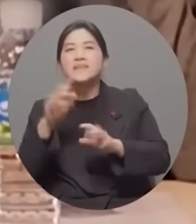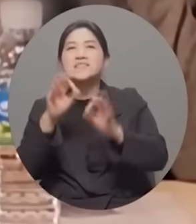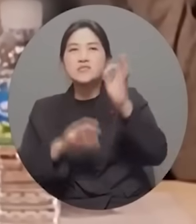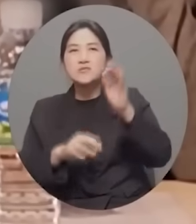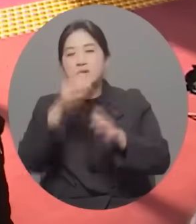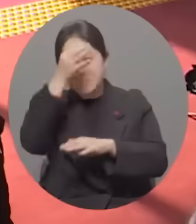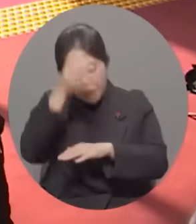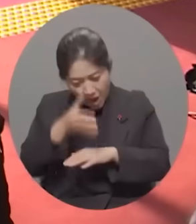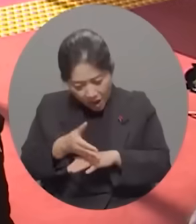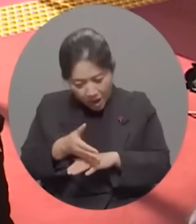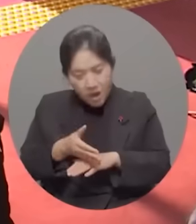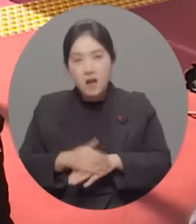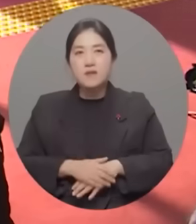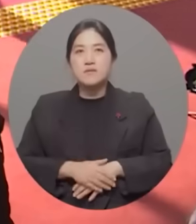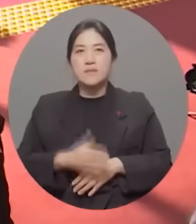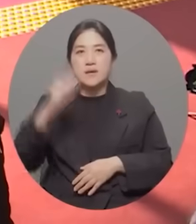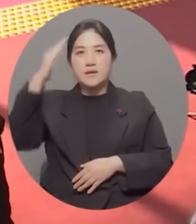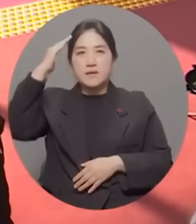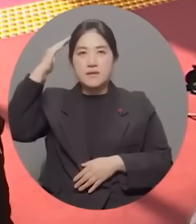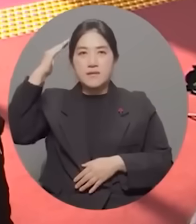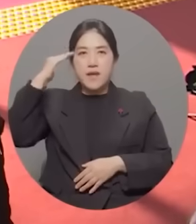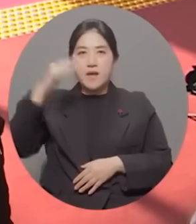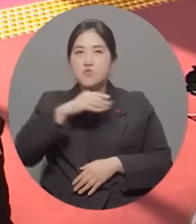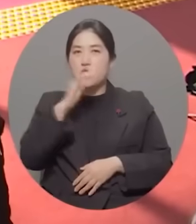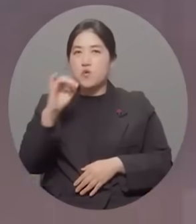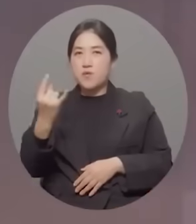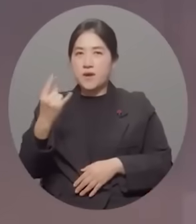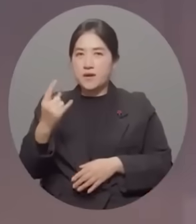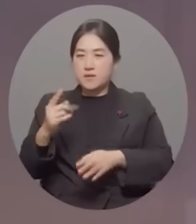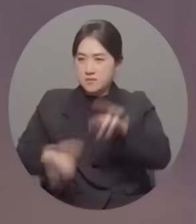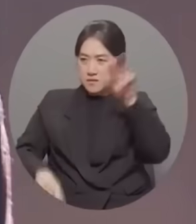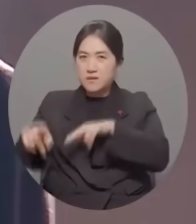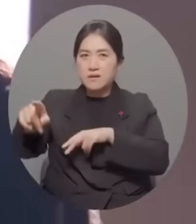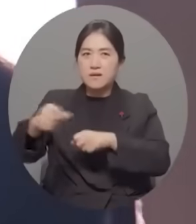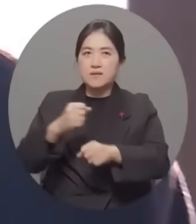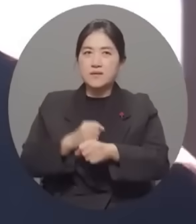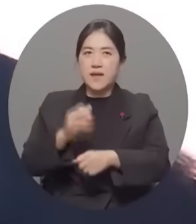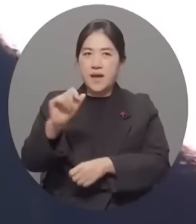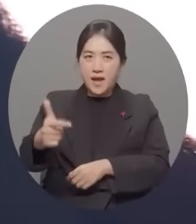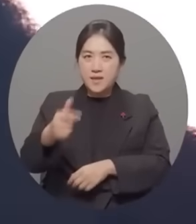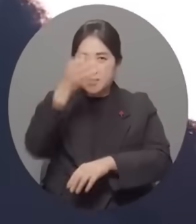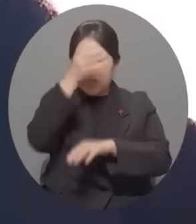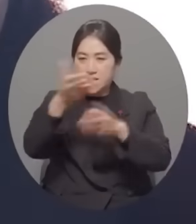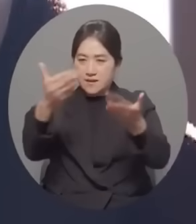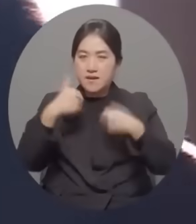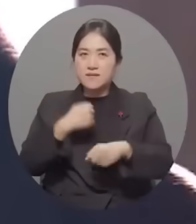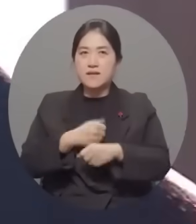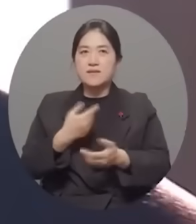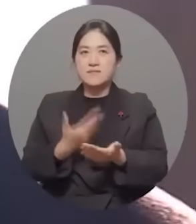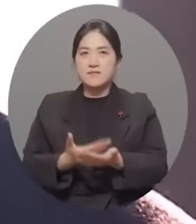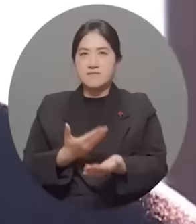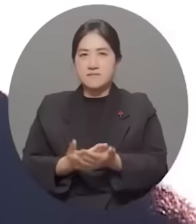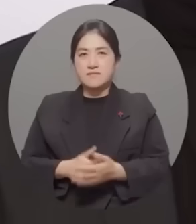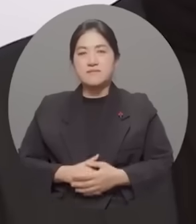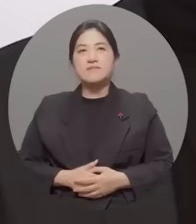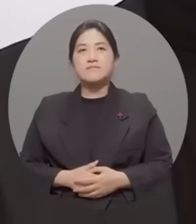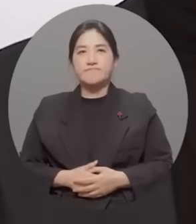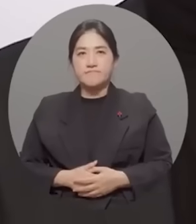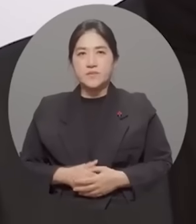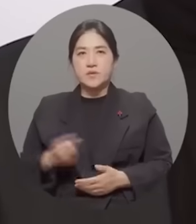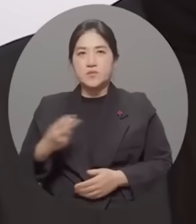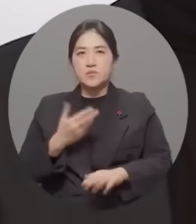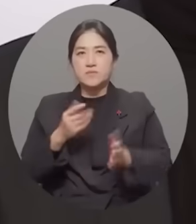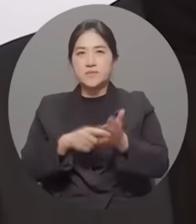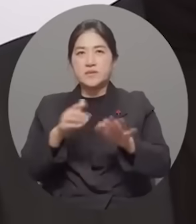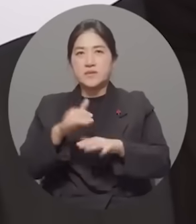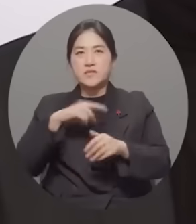고개를 숙였지만 대한노인회는 비대위원직 즉각 사퇴와 한동훈 위원장의 사과를 요구했습니다. 또 다른